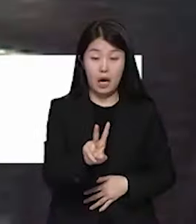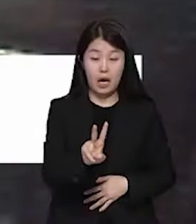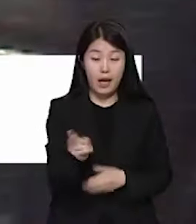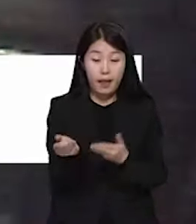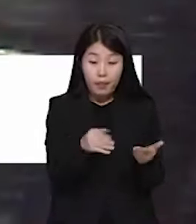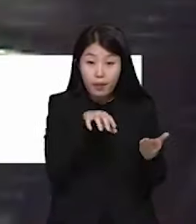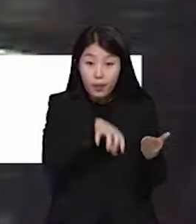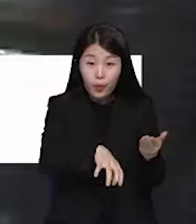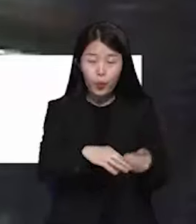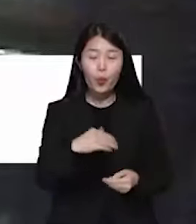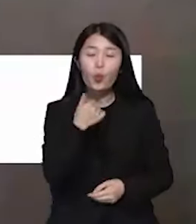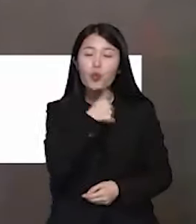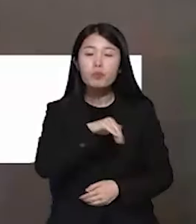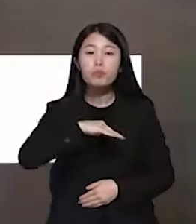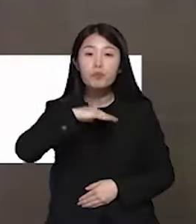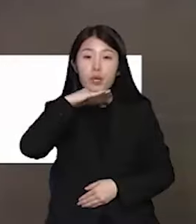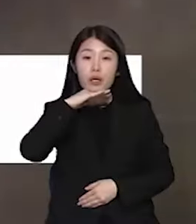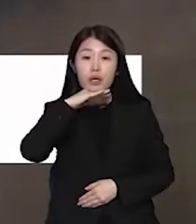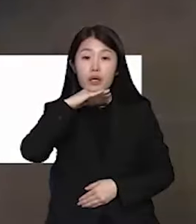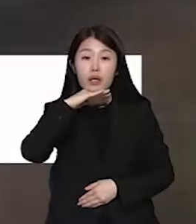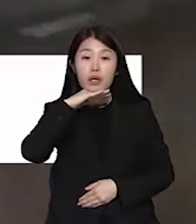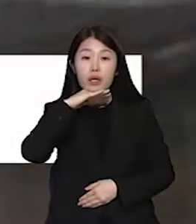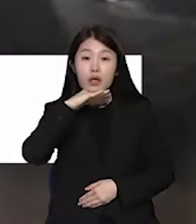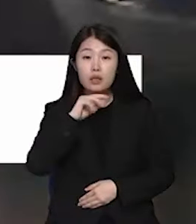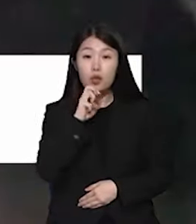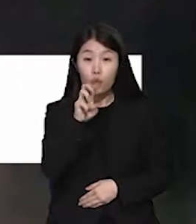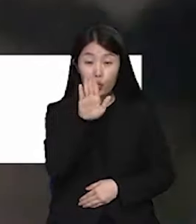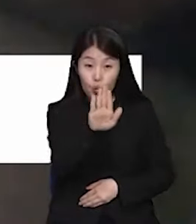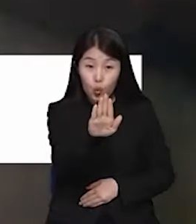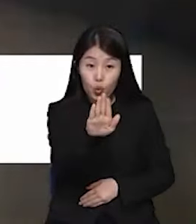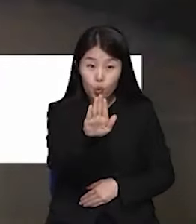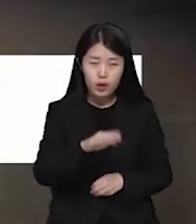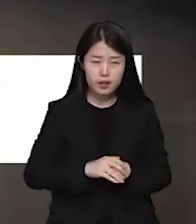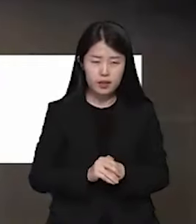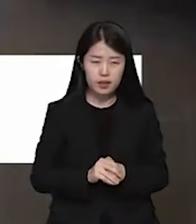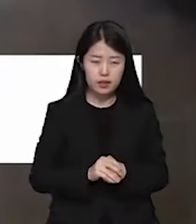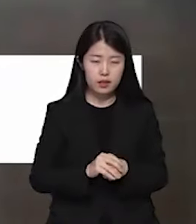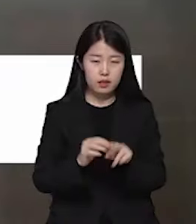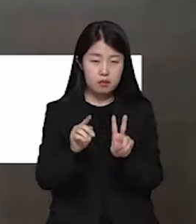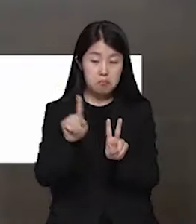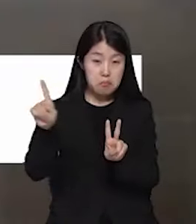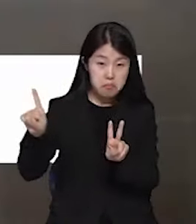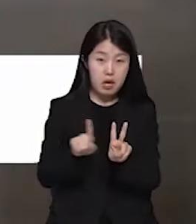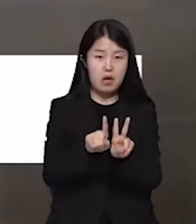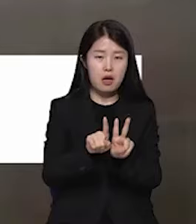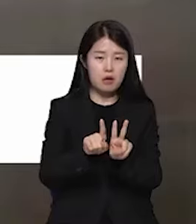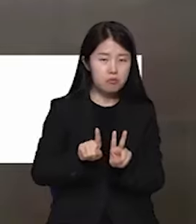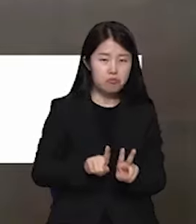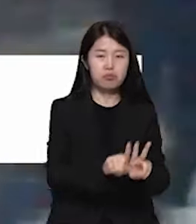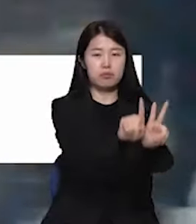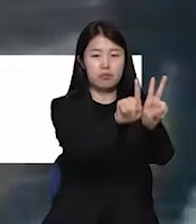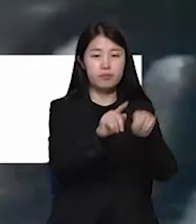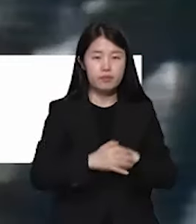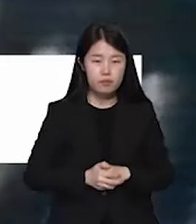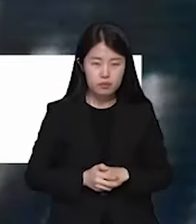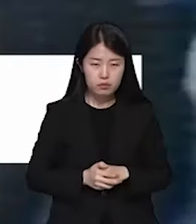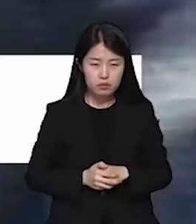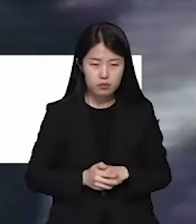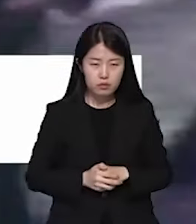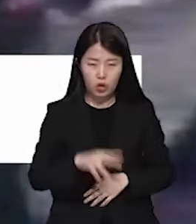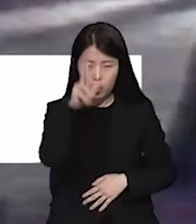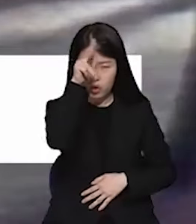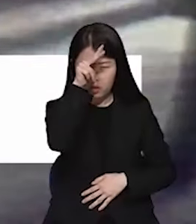정도 기다리셨는데 한 30분 있다가 한 분이 더 오셔갖고 세 분이 올라가셨어요.